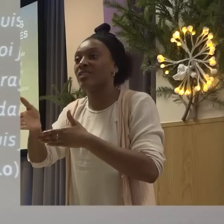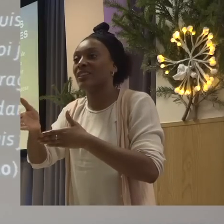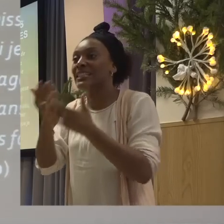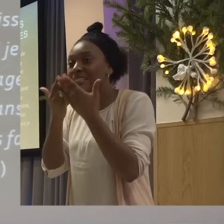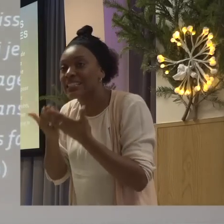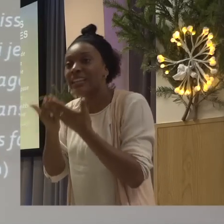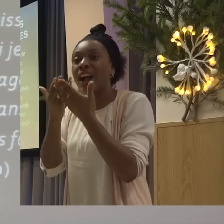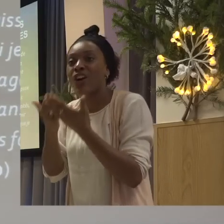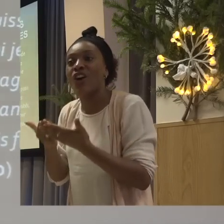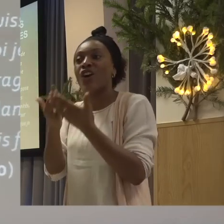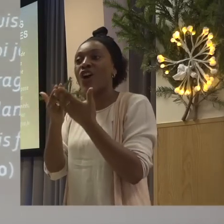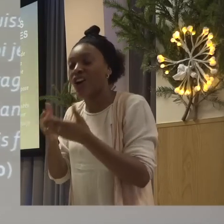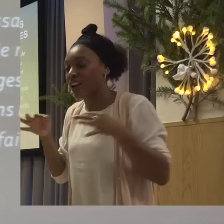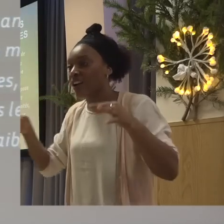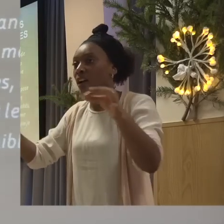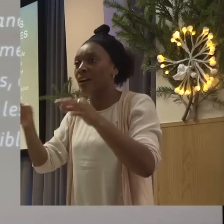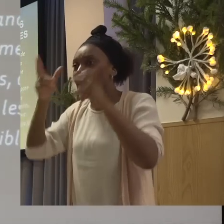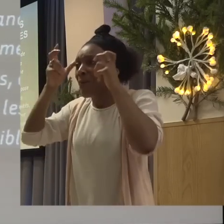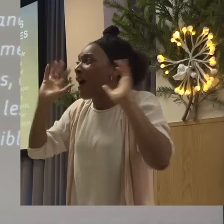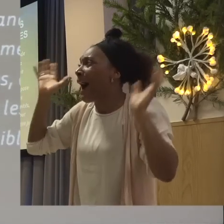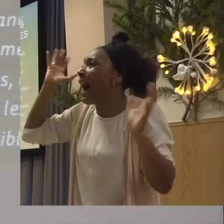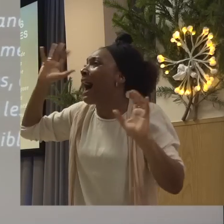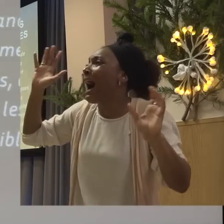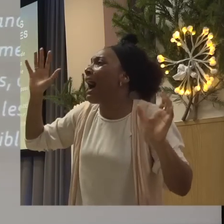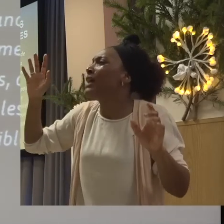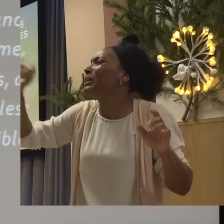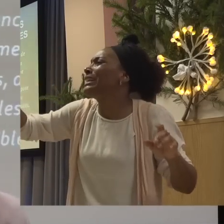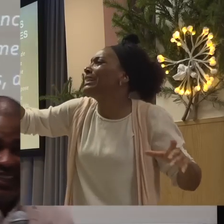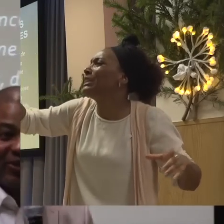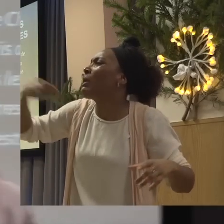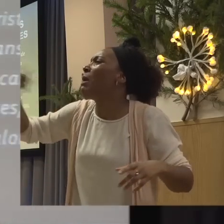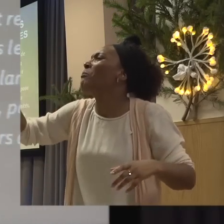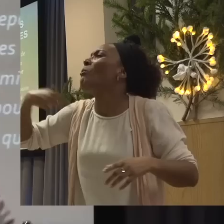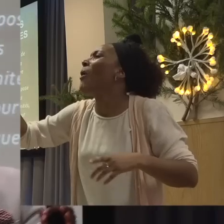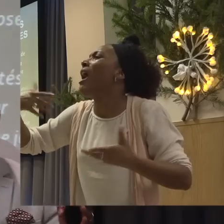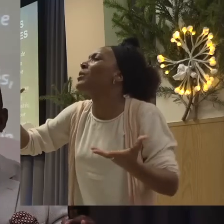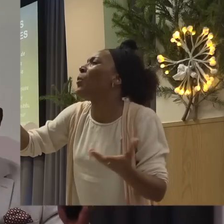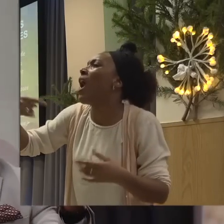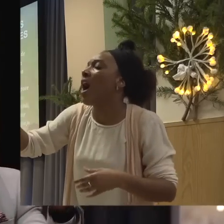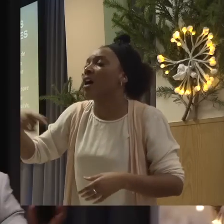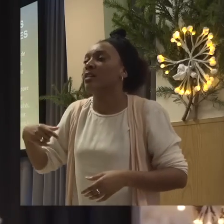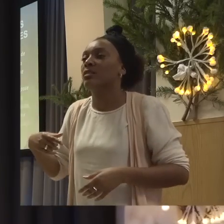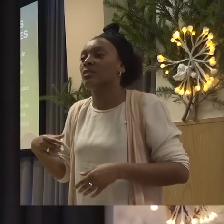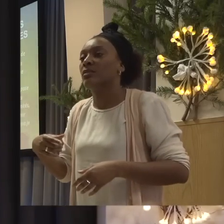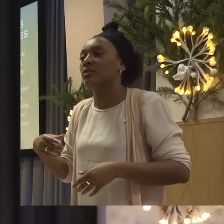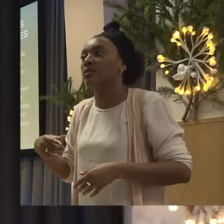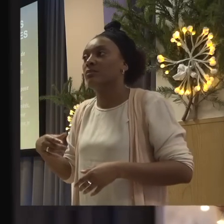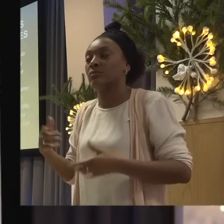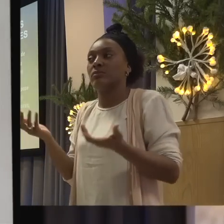paniquer. Qu'y a-t-il entre toi et nous? Il n'a rien dit que les démons étaient dans la